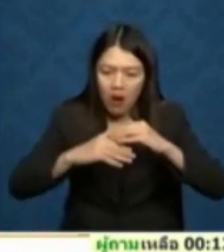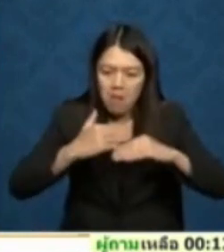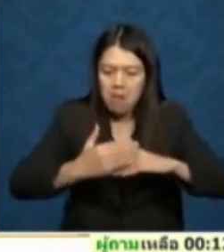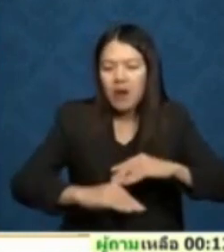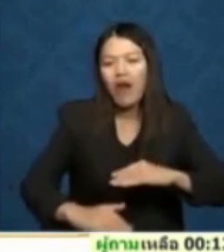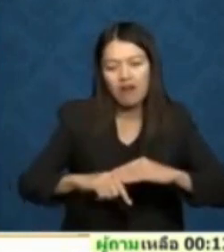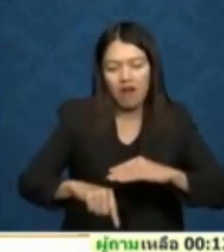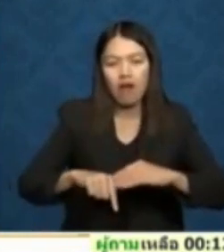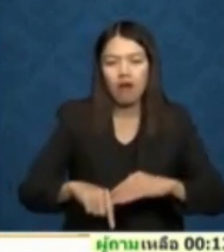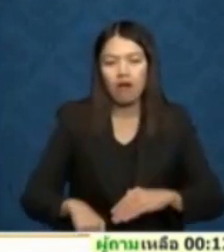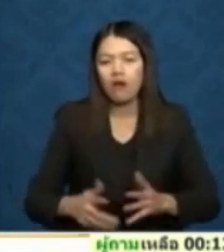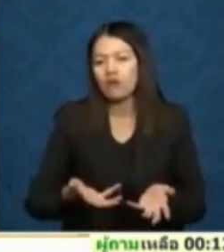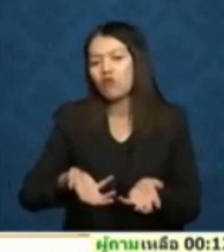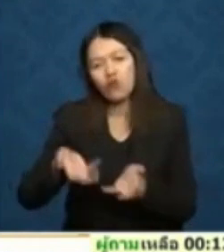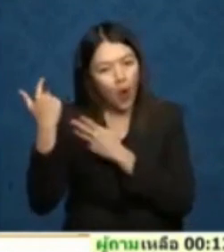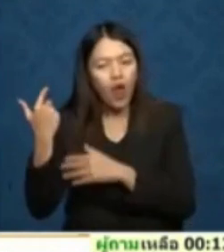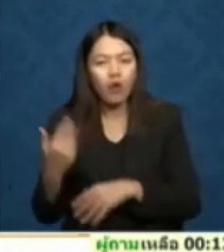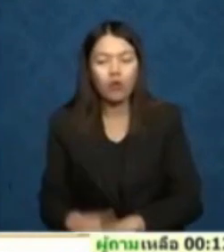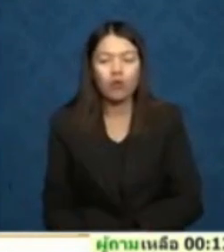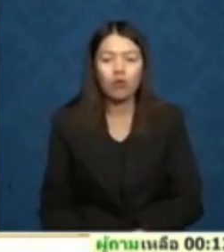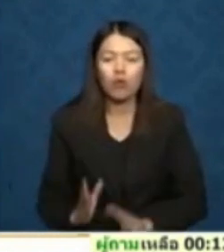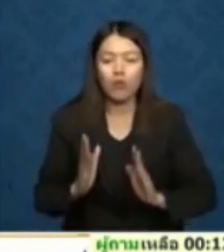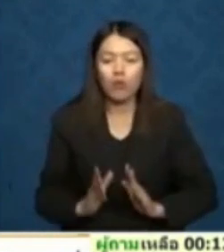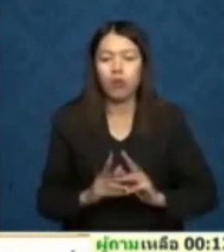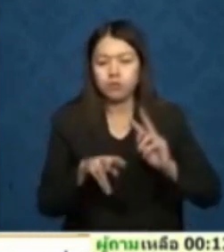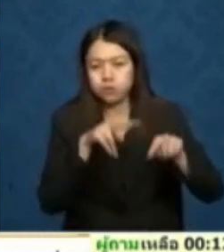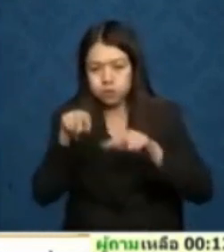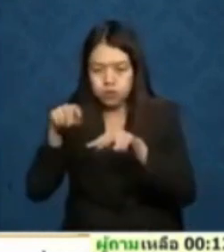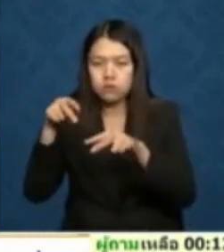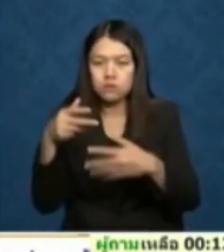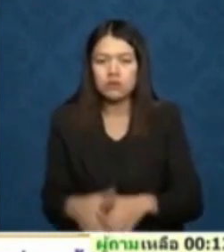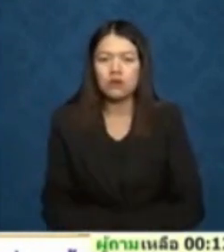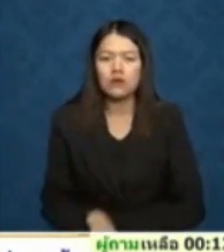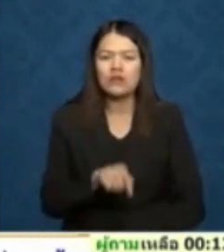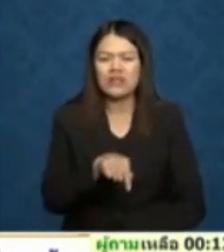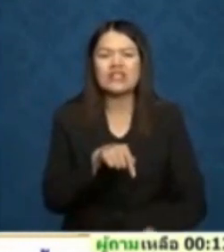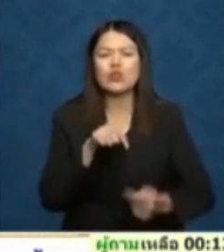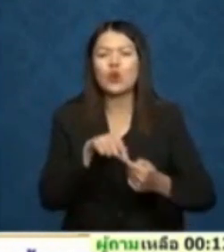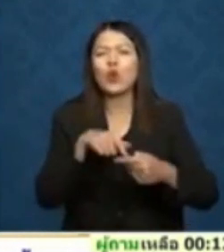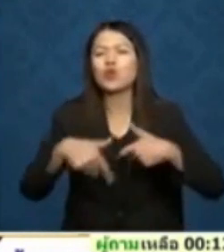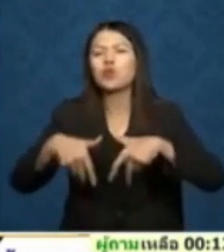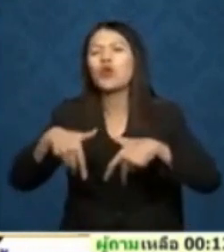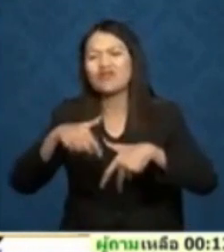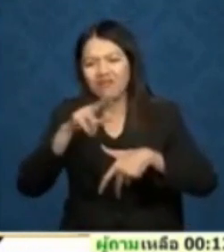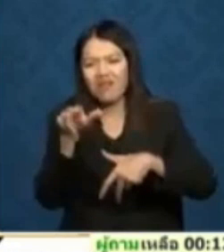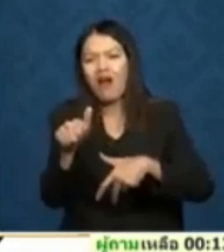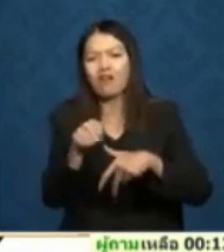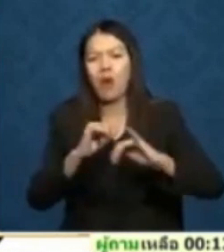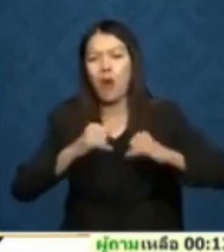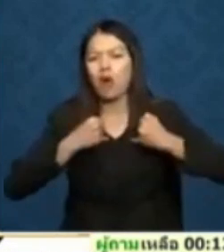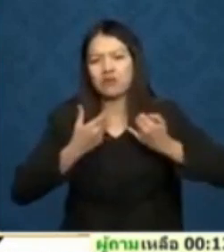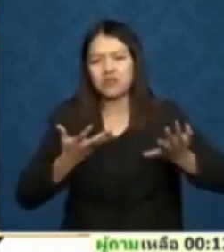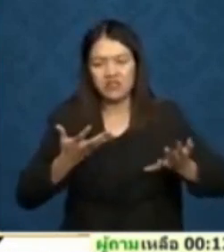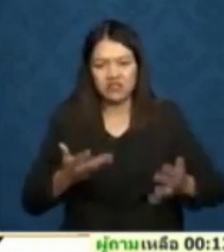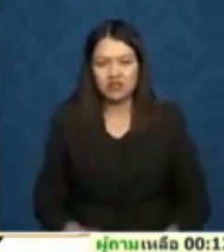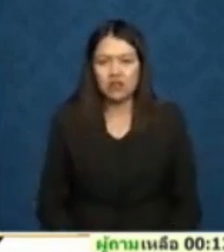ตุก็มีการรื้อถอนหลังจากที่มีเจ้าหน้าที่ลงไปตรวจสอบเพราะว่าเป็นที่สาธารณะก็จะเห็นได้ชัดครับว่าบันไดนี้